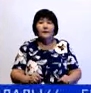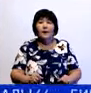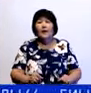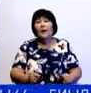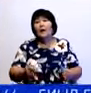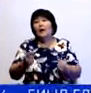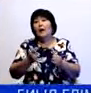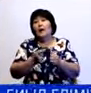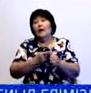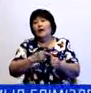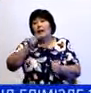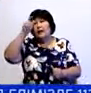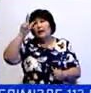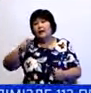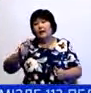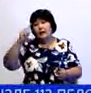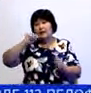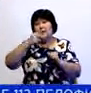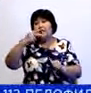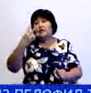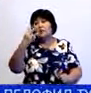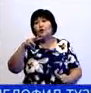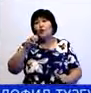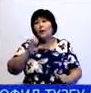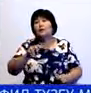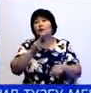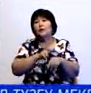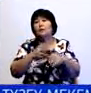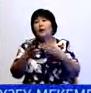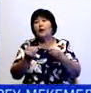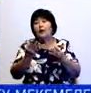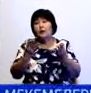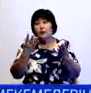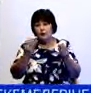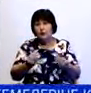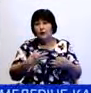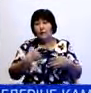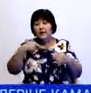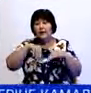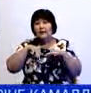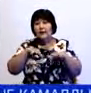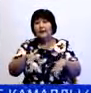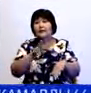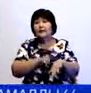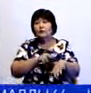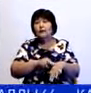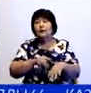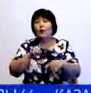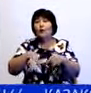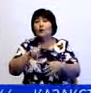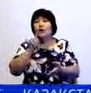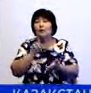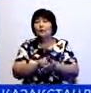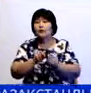Ер есімі ел есінде. 23 маусым полиция күні қарсаңында ішкі істер саласының қызметкерлері отан алдындағы борышын адал